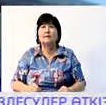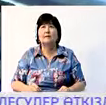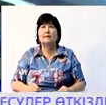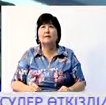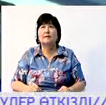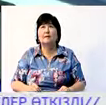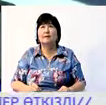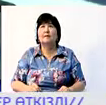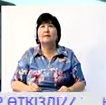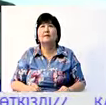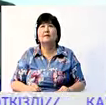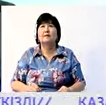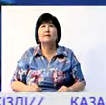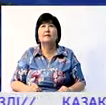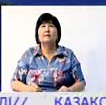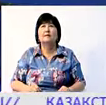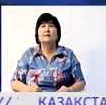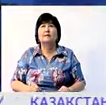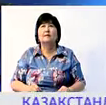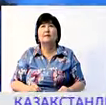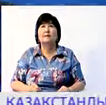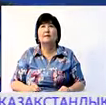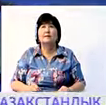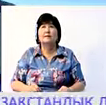ақындар келді баптаған.